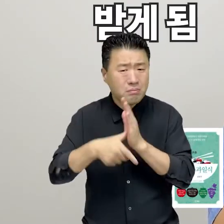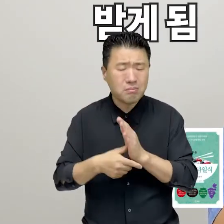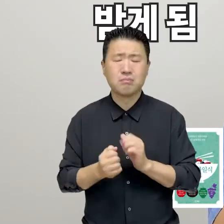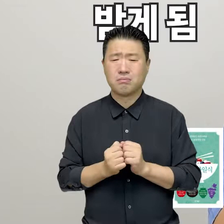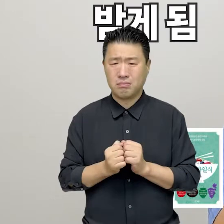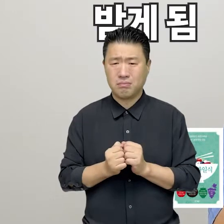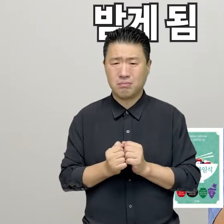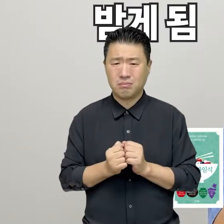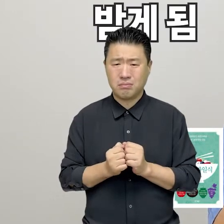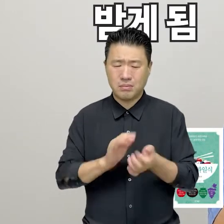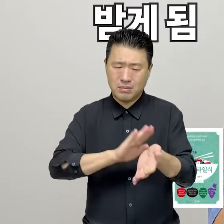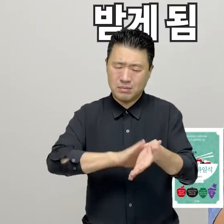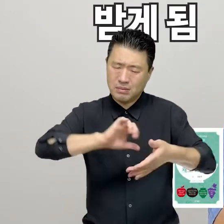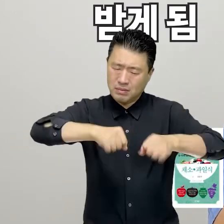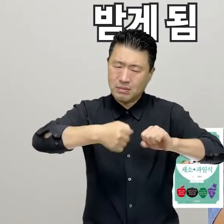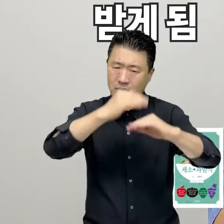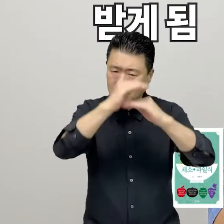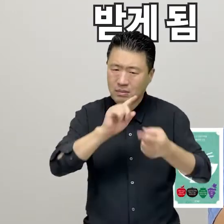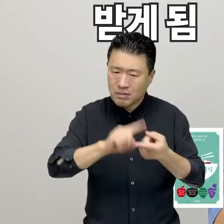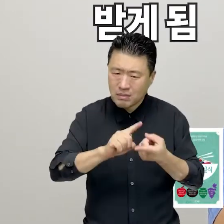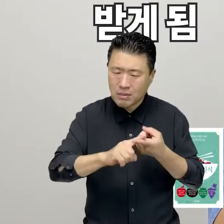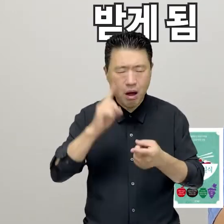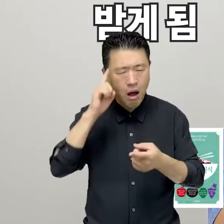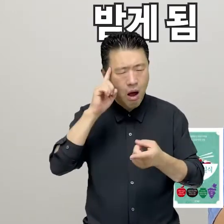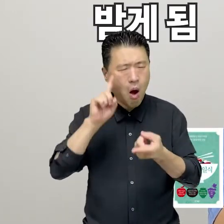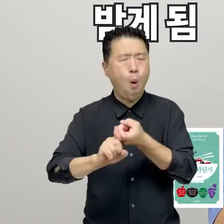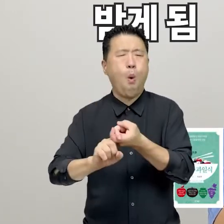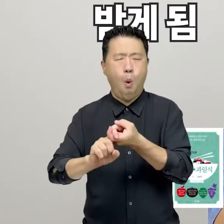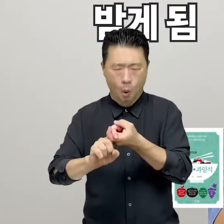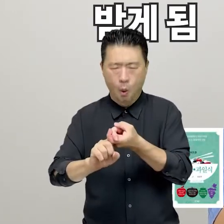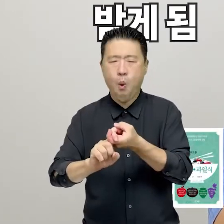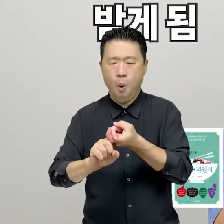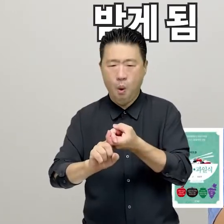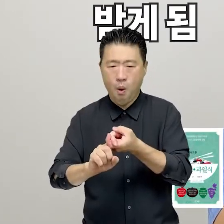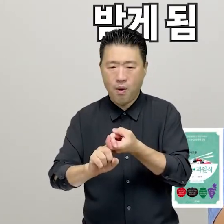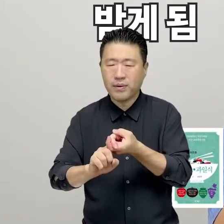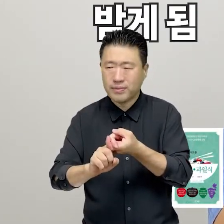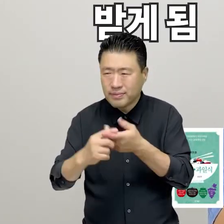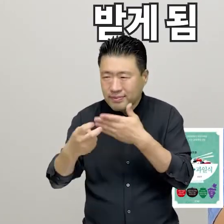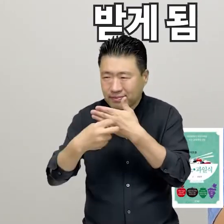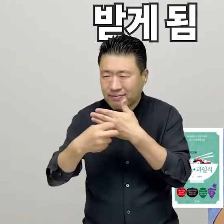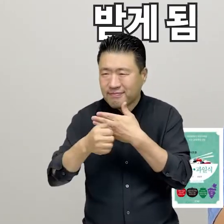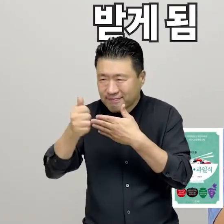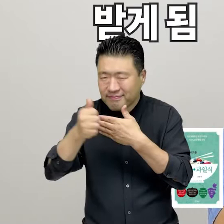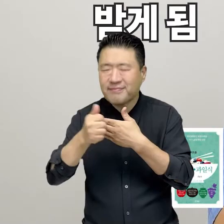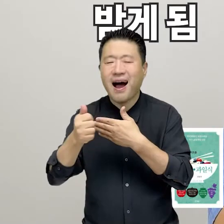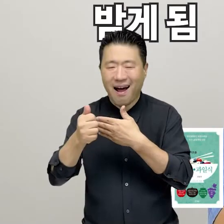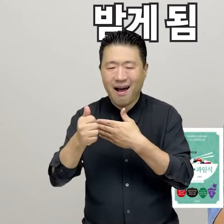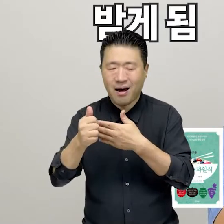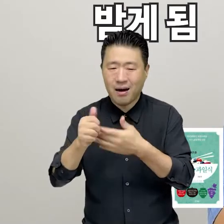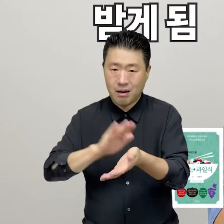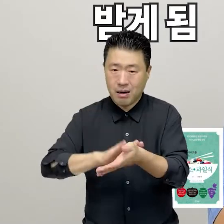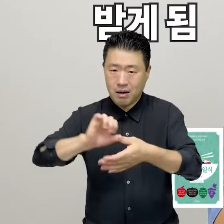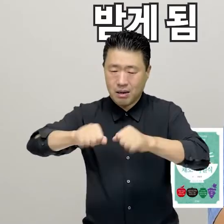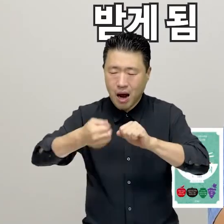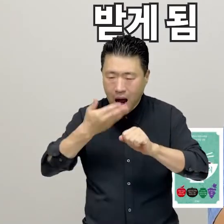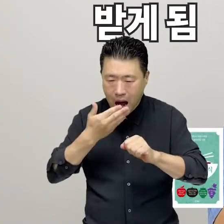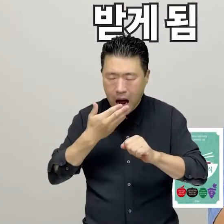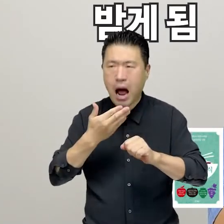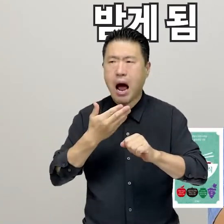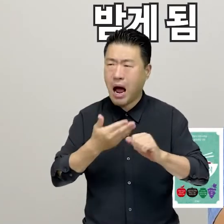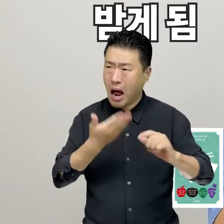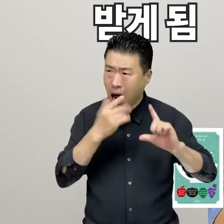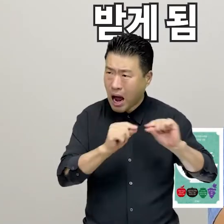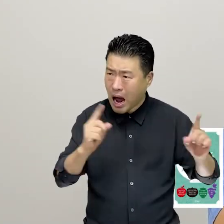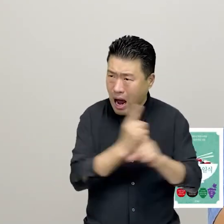이때 이제 한약에 대해서 관심을 갖게 됐고 치료를 하게 됐습니다. 한약을 먹으면서